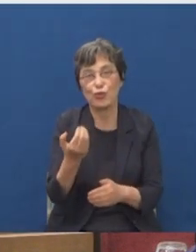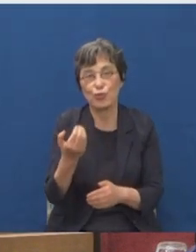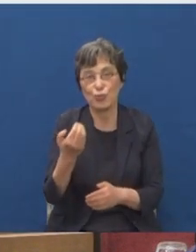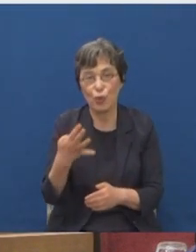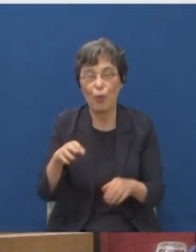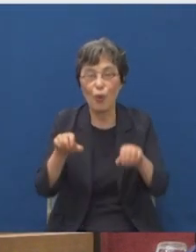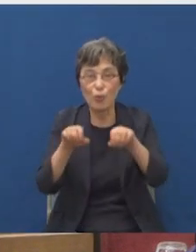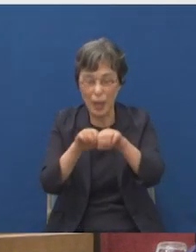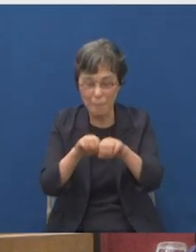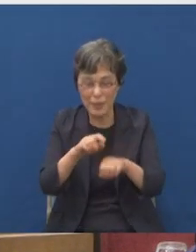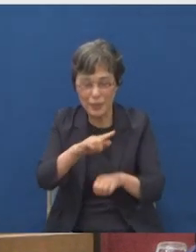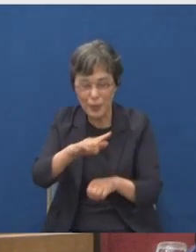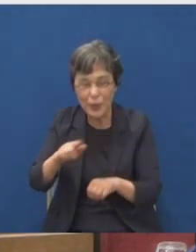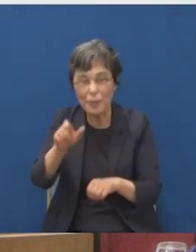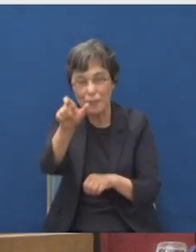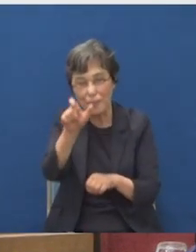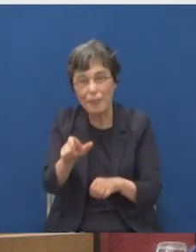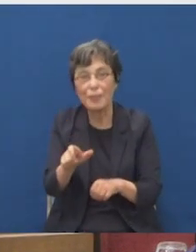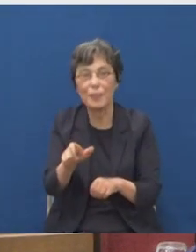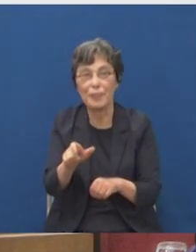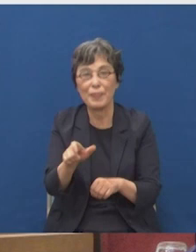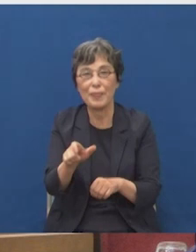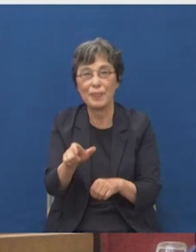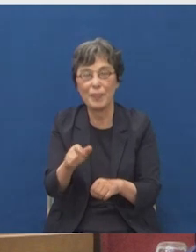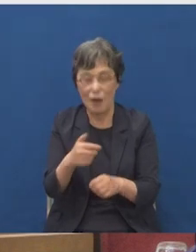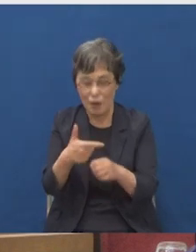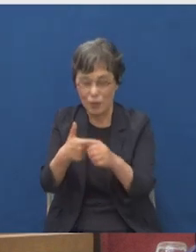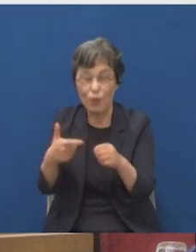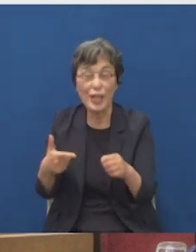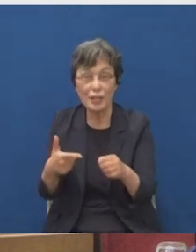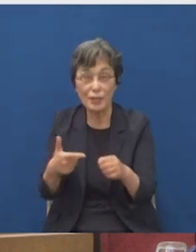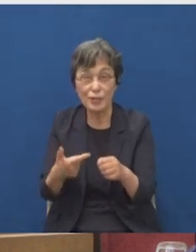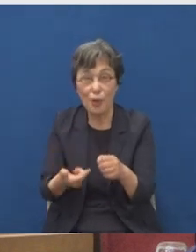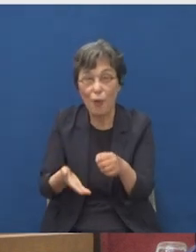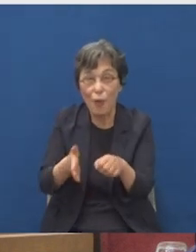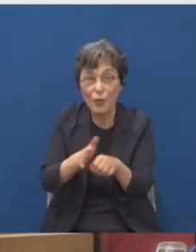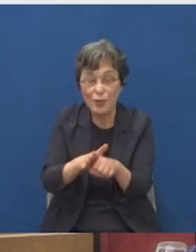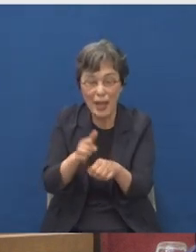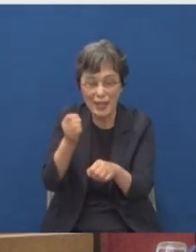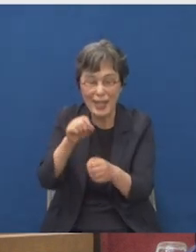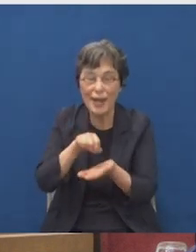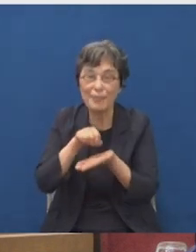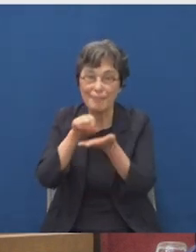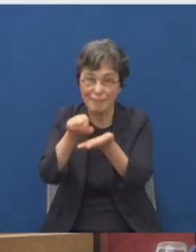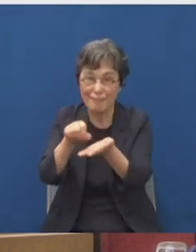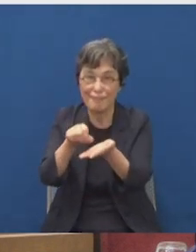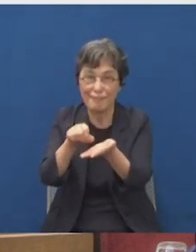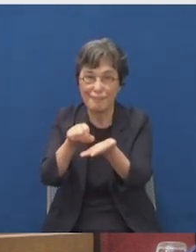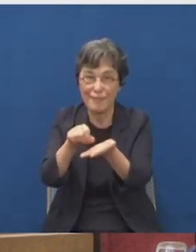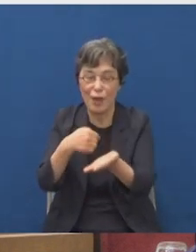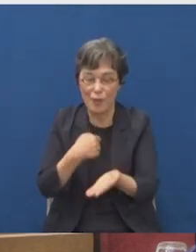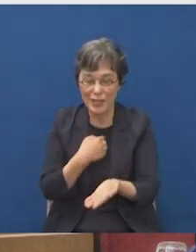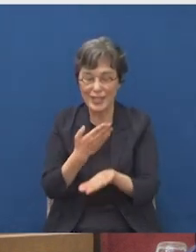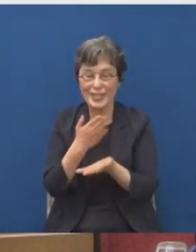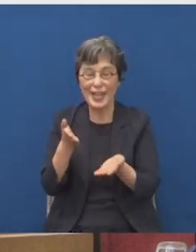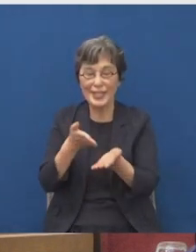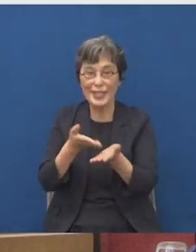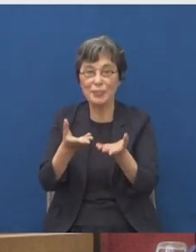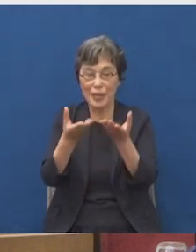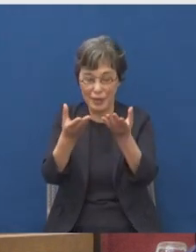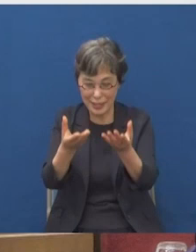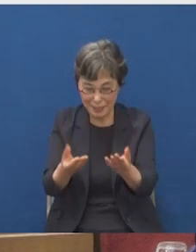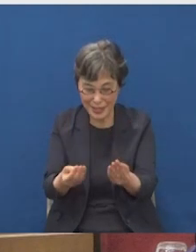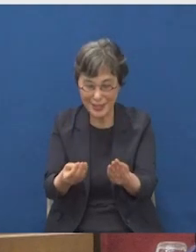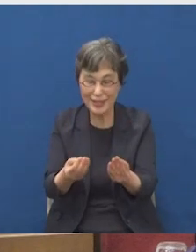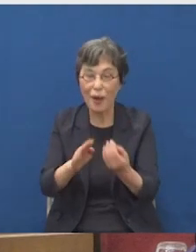円となっております。以上が令和6年度予算議案の対応でございます。私からは以上でございます。